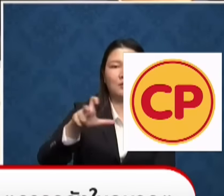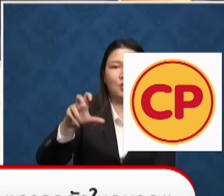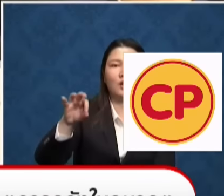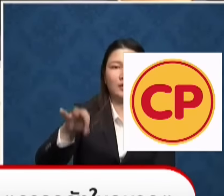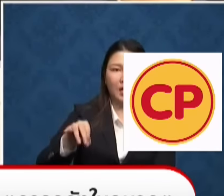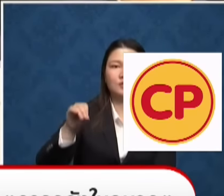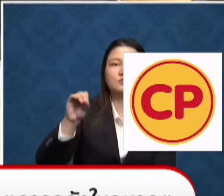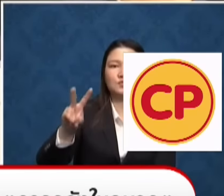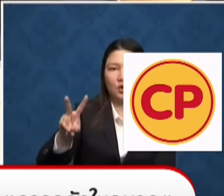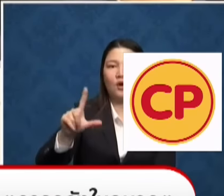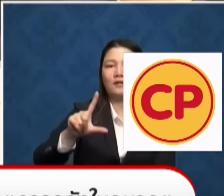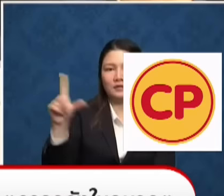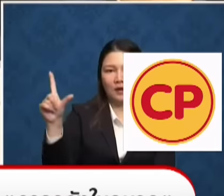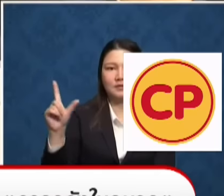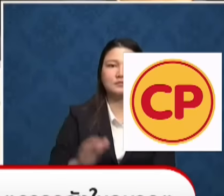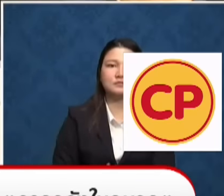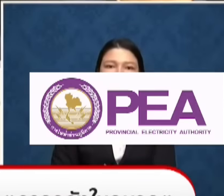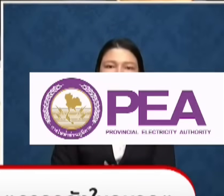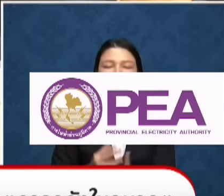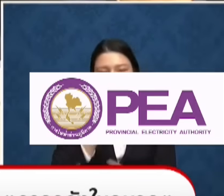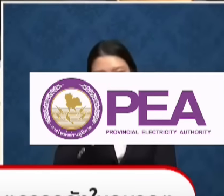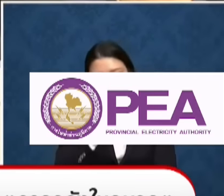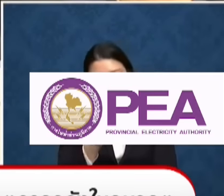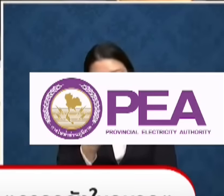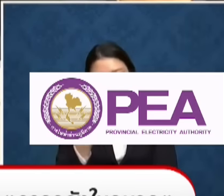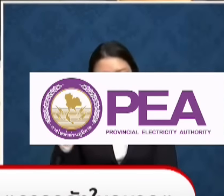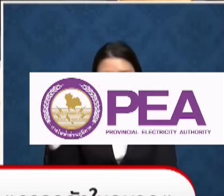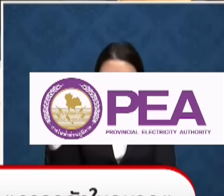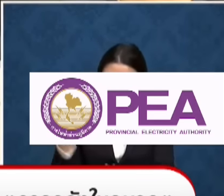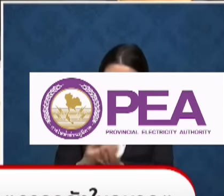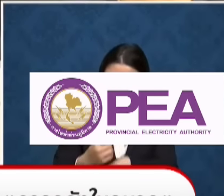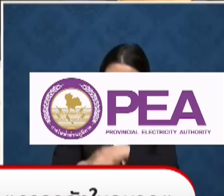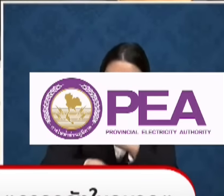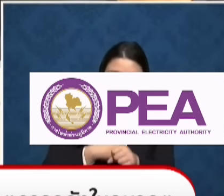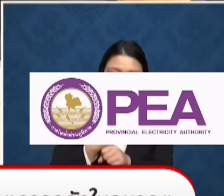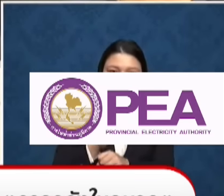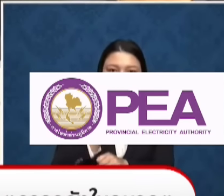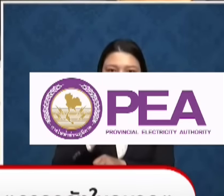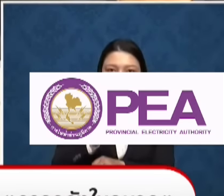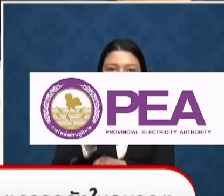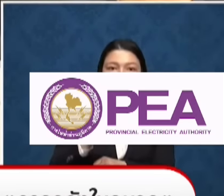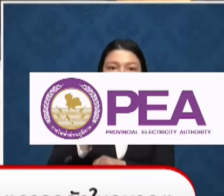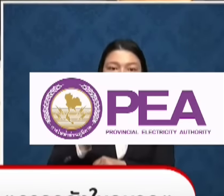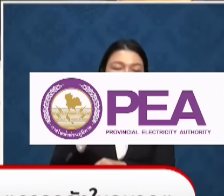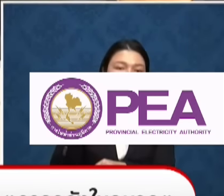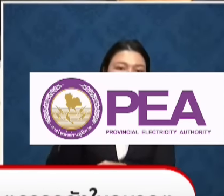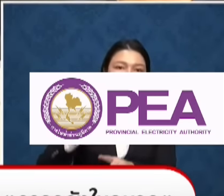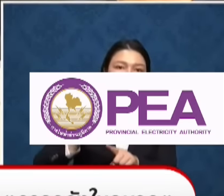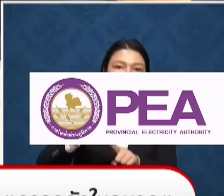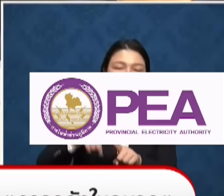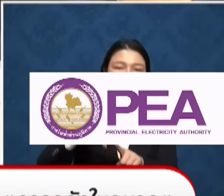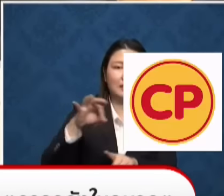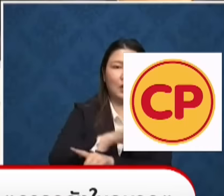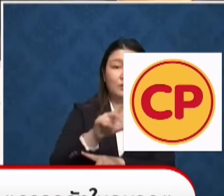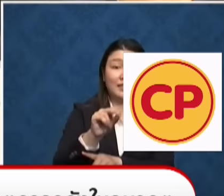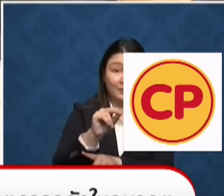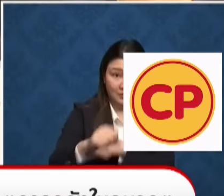1,4392ล้านบาทซึ่งเป็นตัวเลขเมื่อสิ้นสุดงบประมาณปี2566เมื่อวันที่30กันยาย